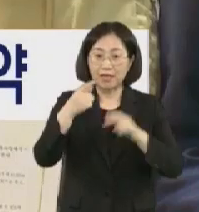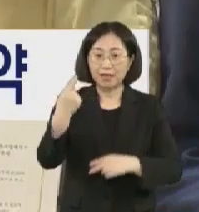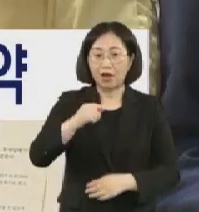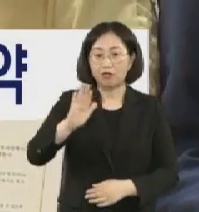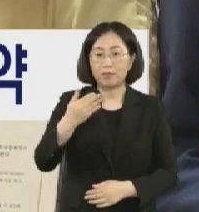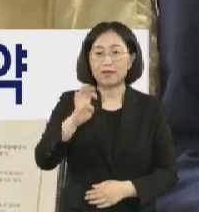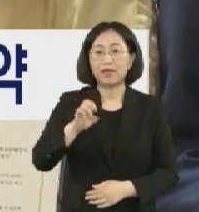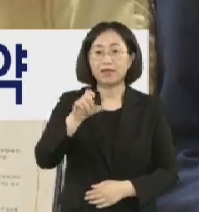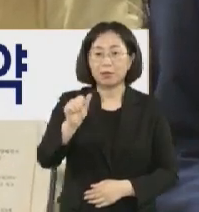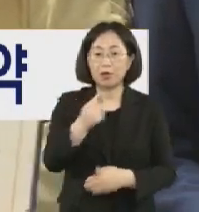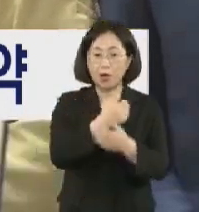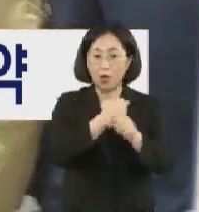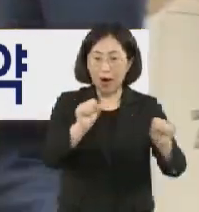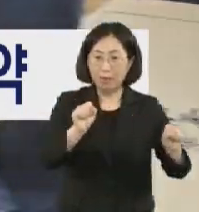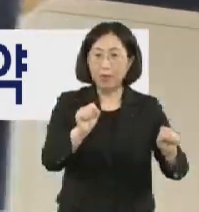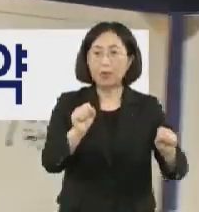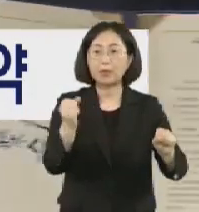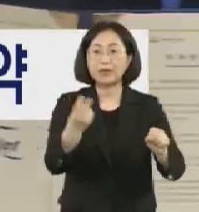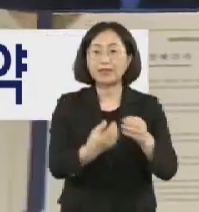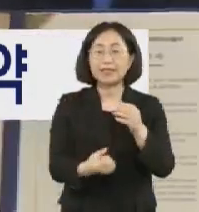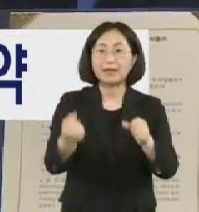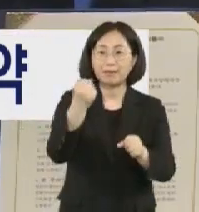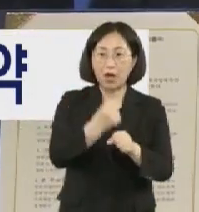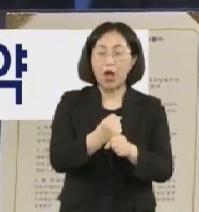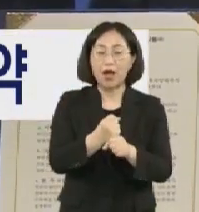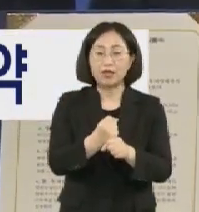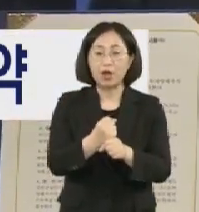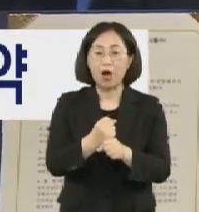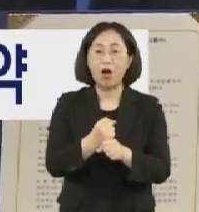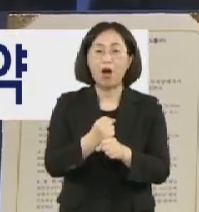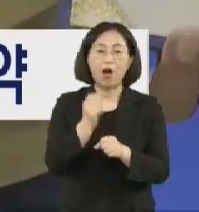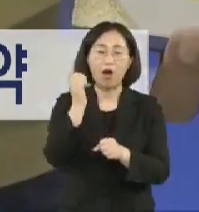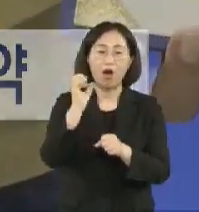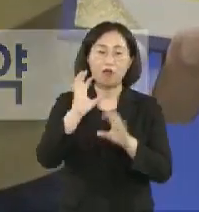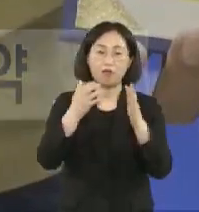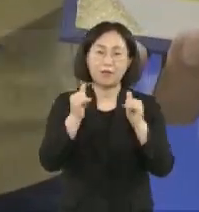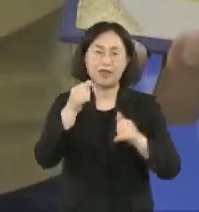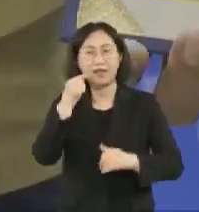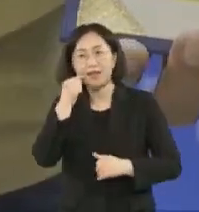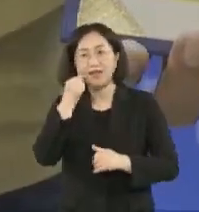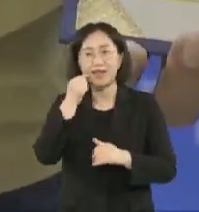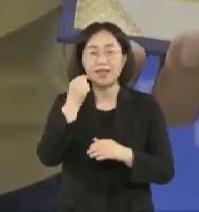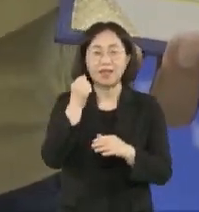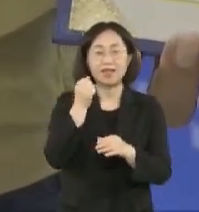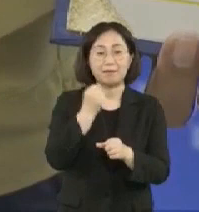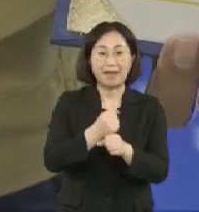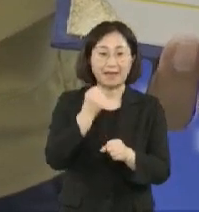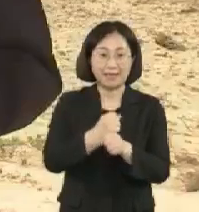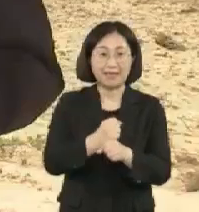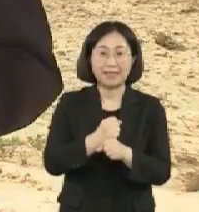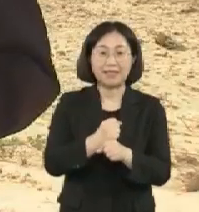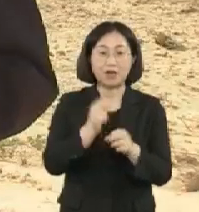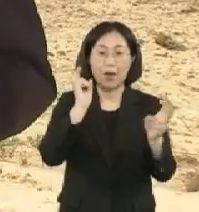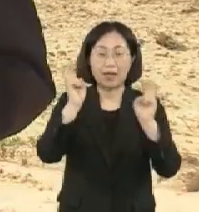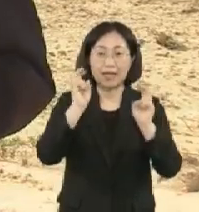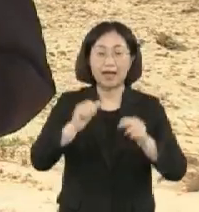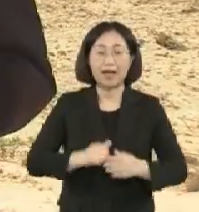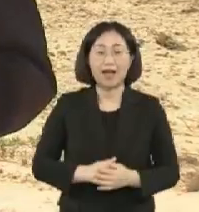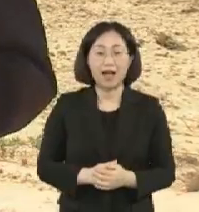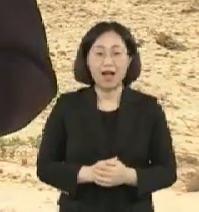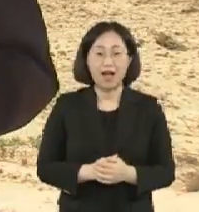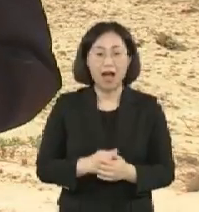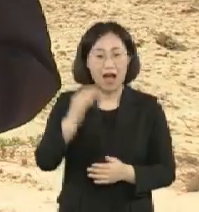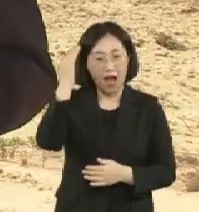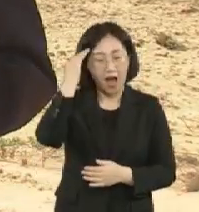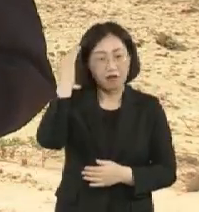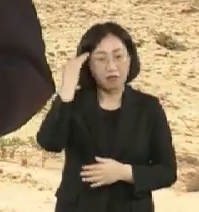1945년 광복과 함께 창립 때 수많은 국민과 저를 생산해온 대표 제과 기업입니다 국내 최가